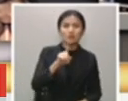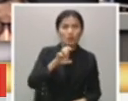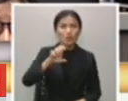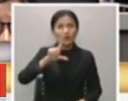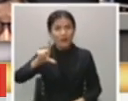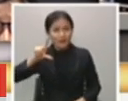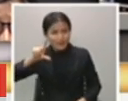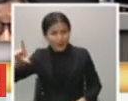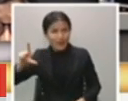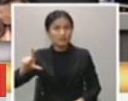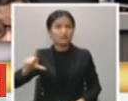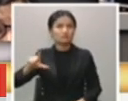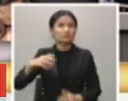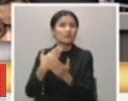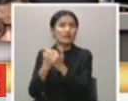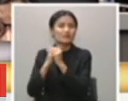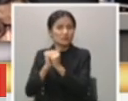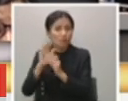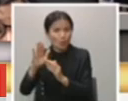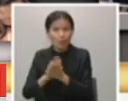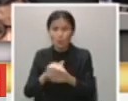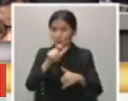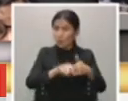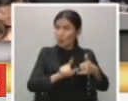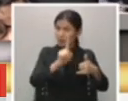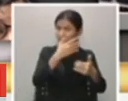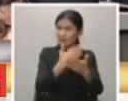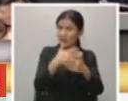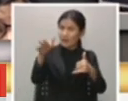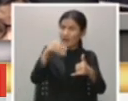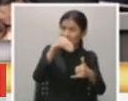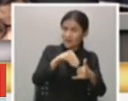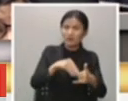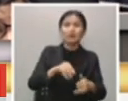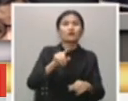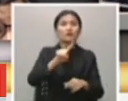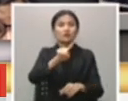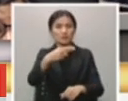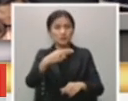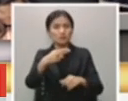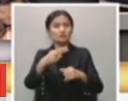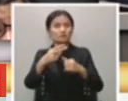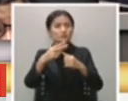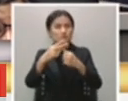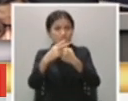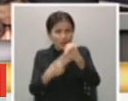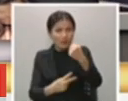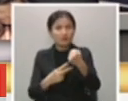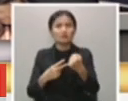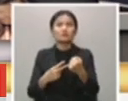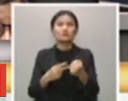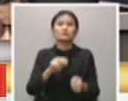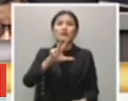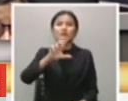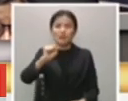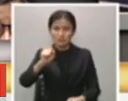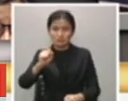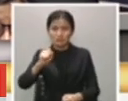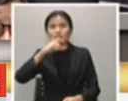นรายได้ต่อหัวคนจีนเพิ่มเป็น 10,000 ดอลลาร์สหรัฐต่อหัวประมาณ 300,000 กว่าบาทต่อค